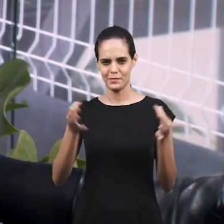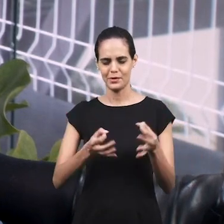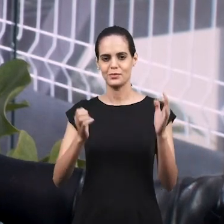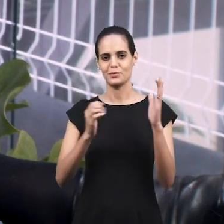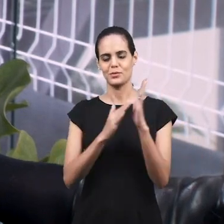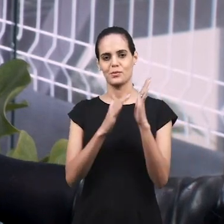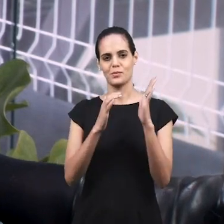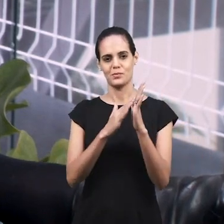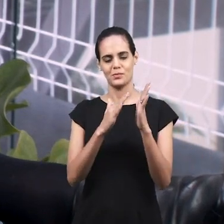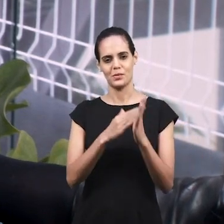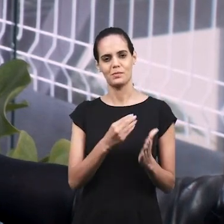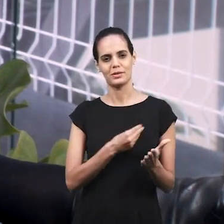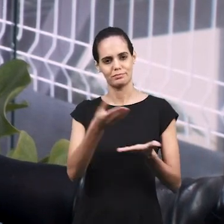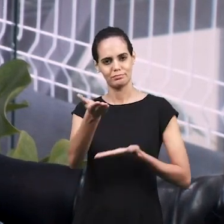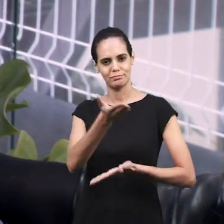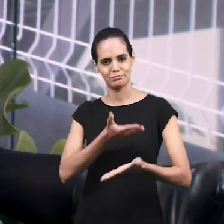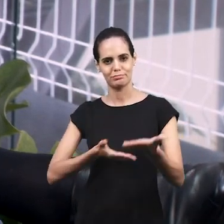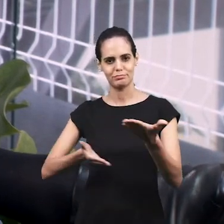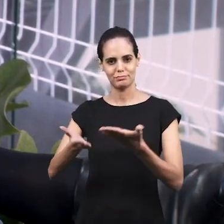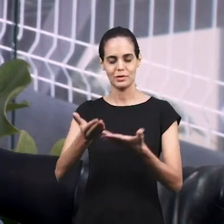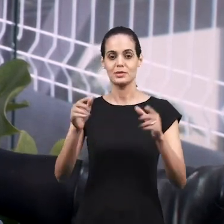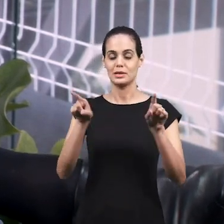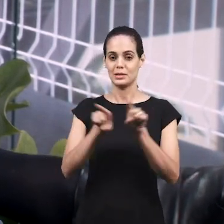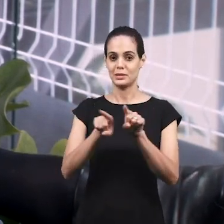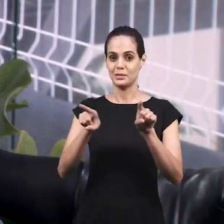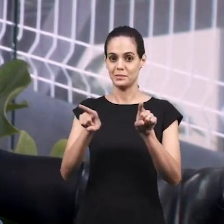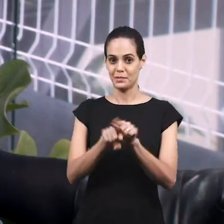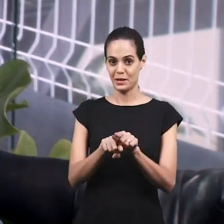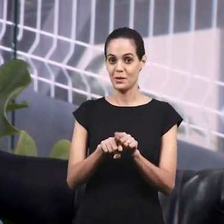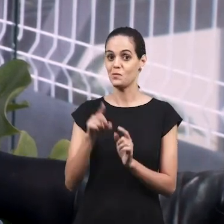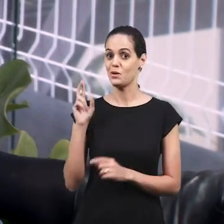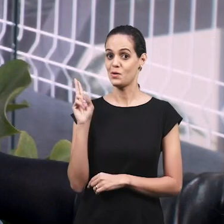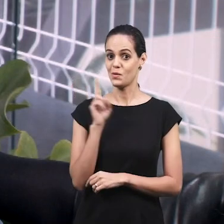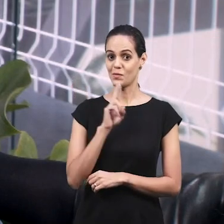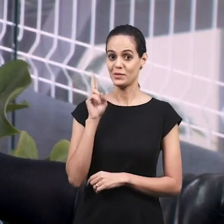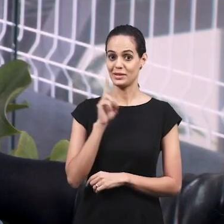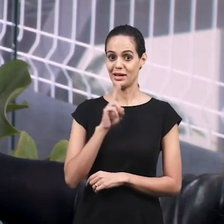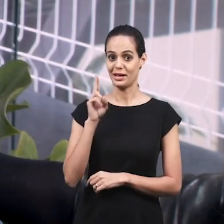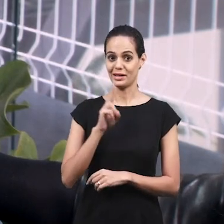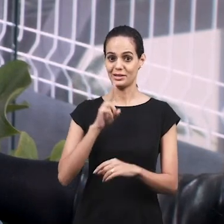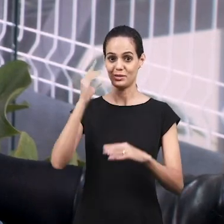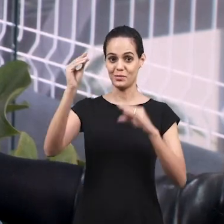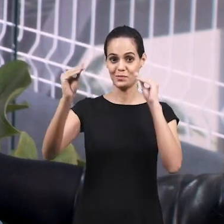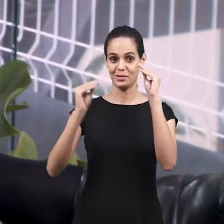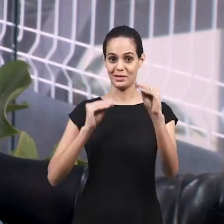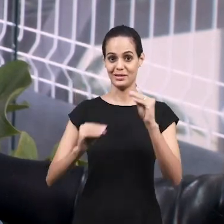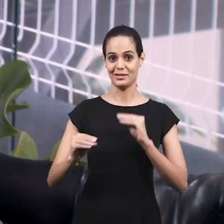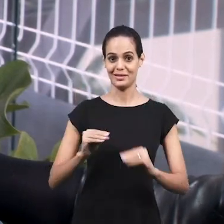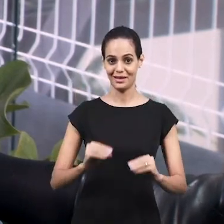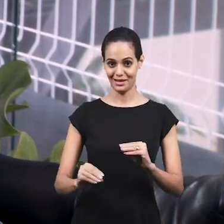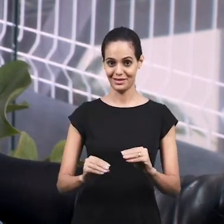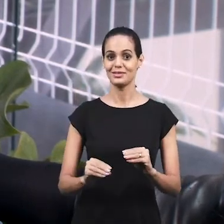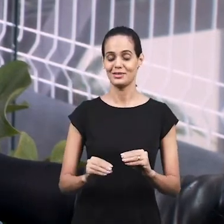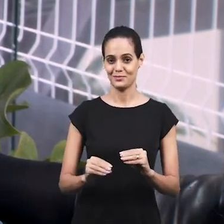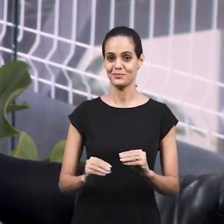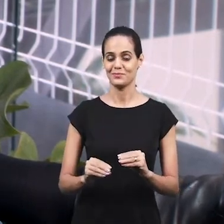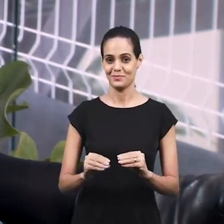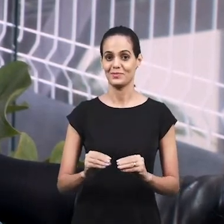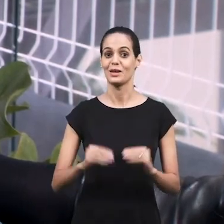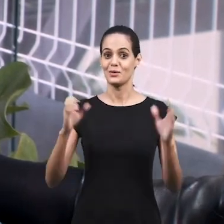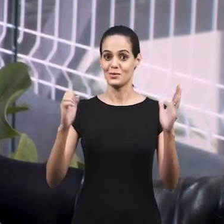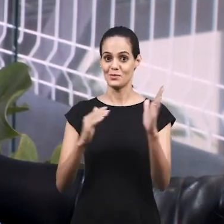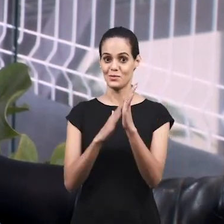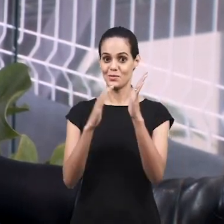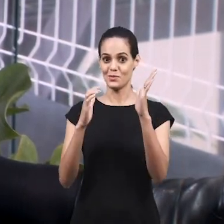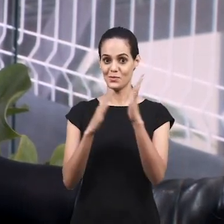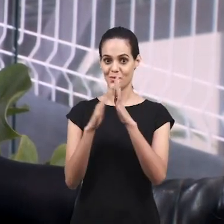plus de participation et apporter une nouveauté, un sondage pour l'enseignement de nouvelles louanges. Et dans l'étude